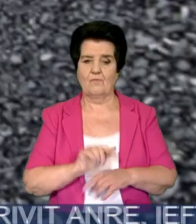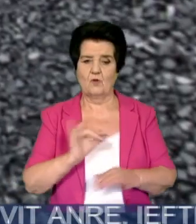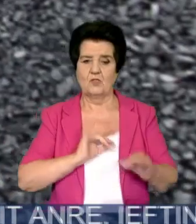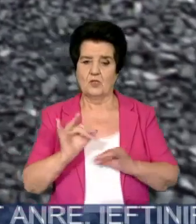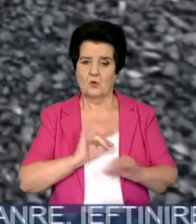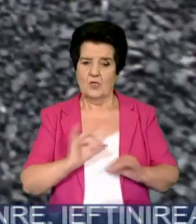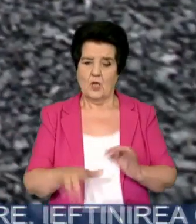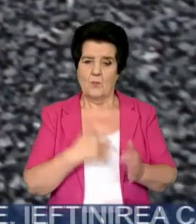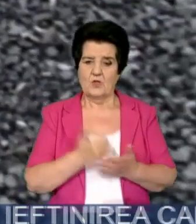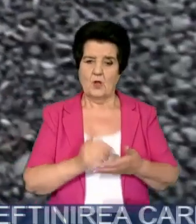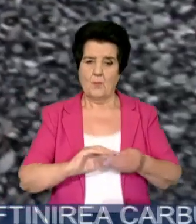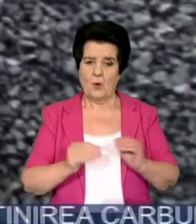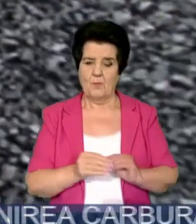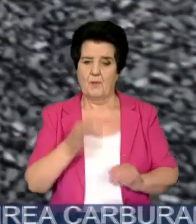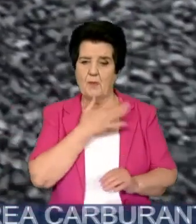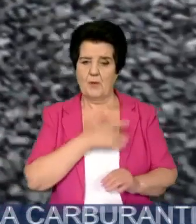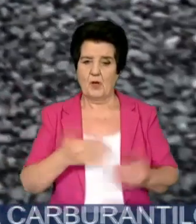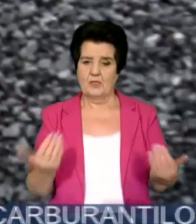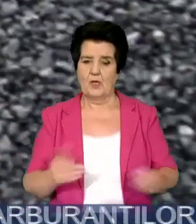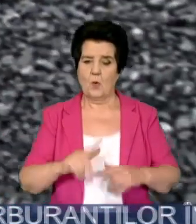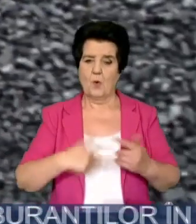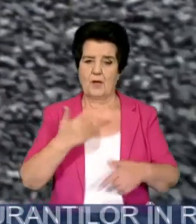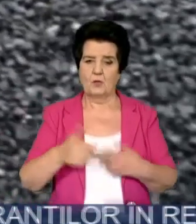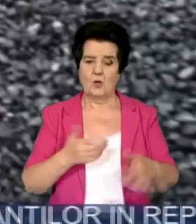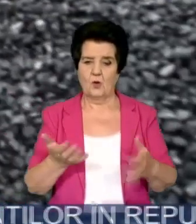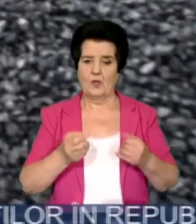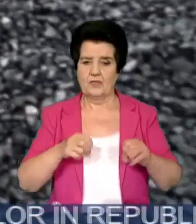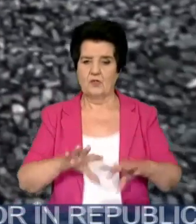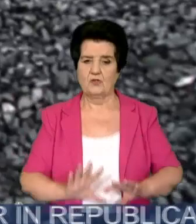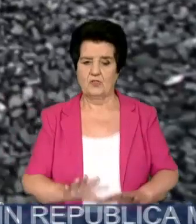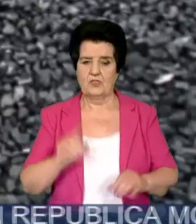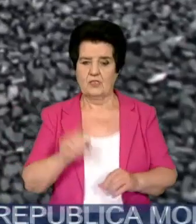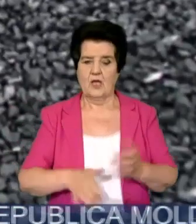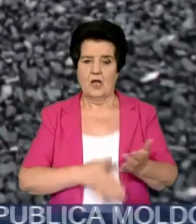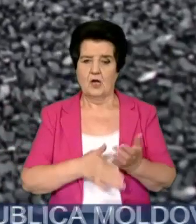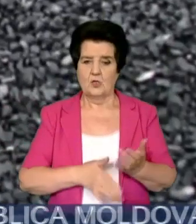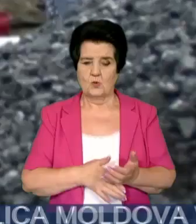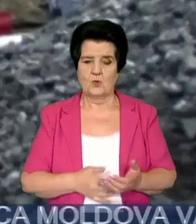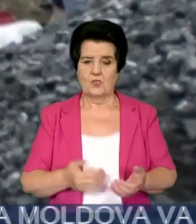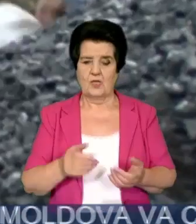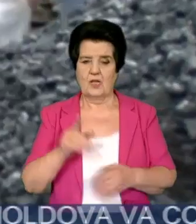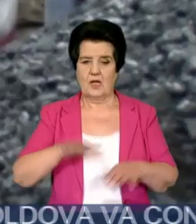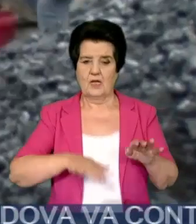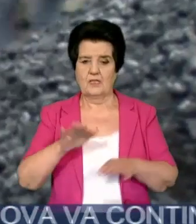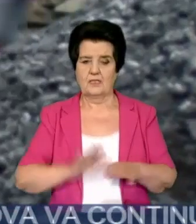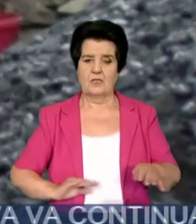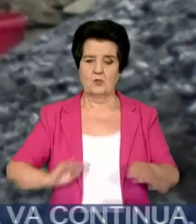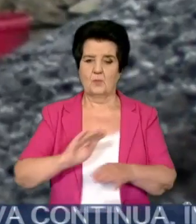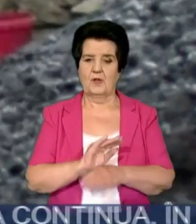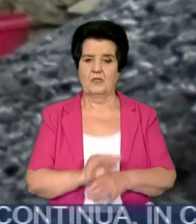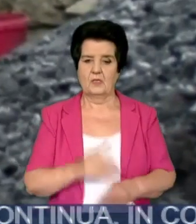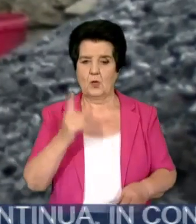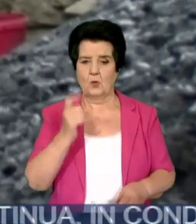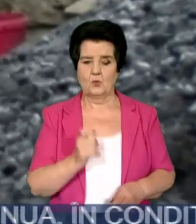discutate principalele probleme, iar în perioada imediat următoare vor fi luate decizii care să ajute la atragerea unei cantități suplimentare de cel